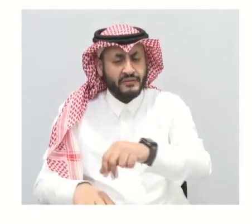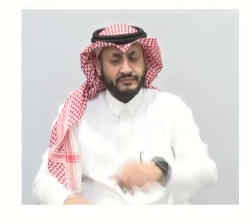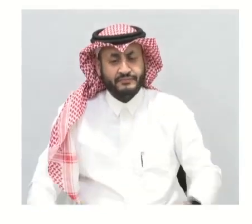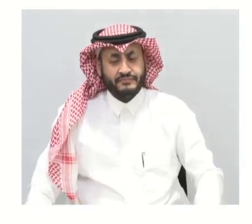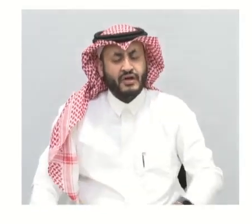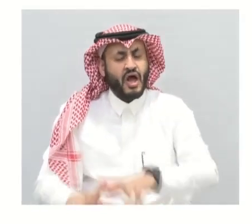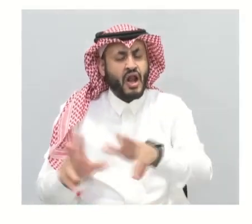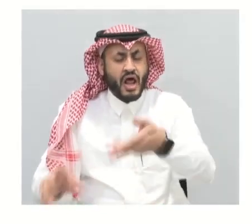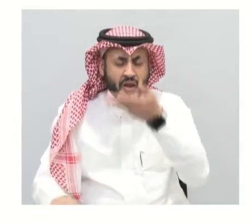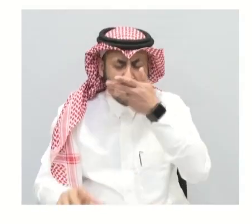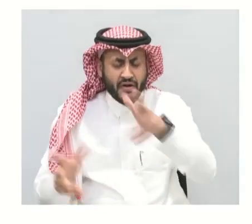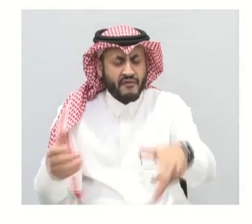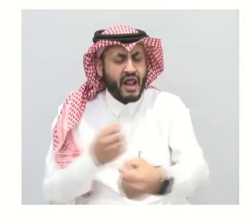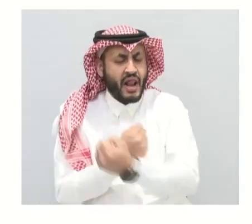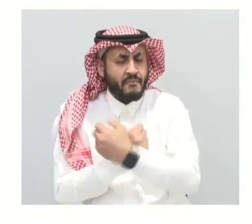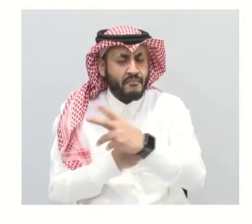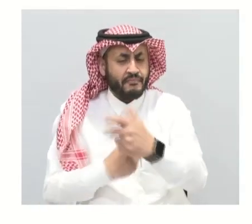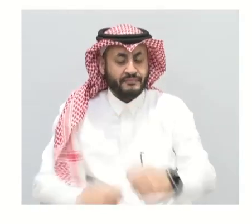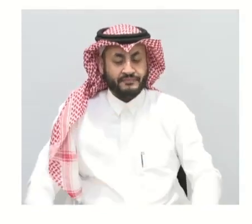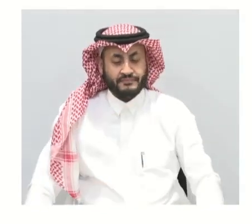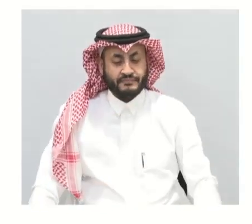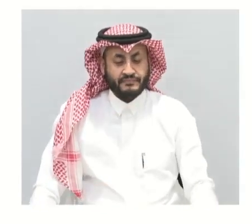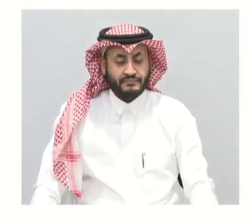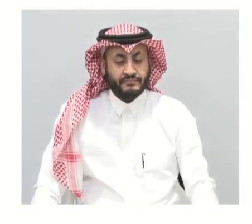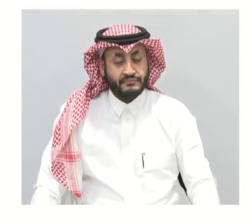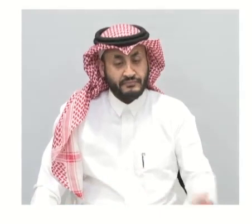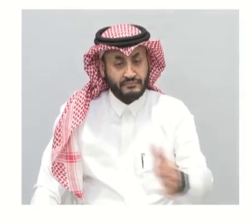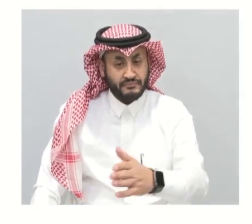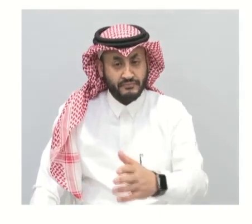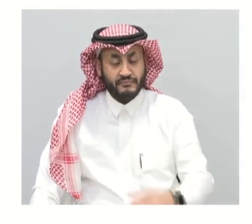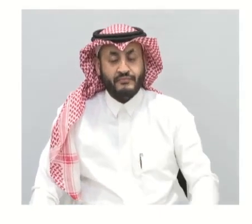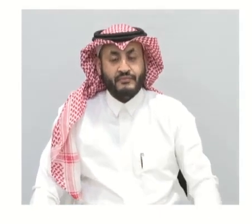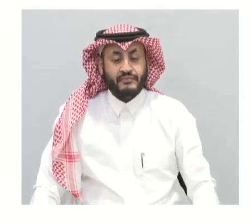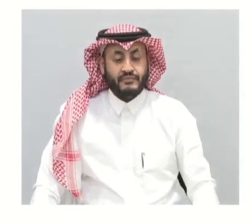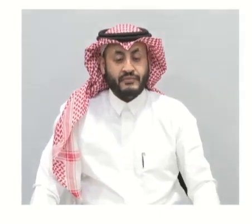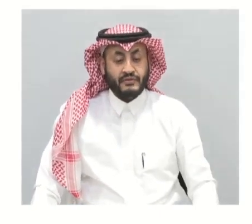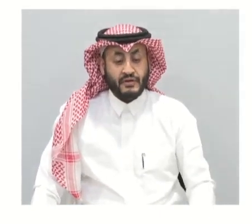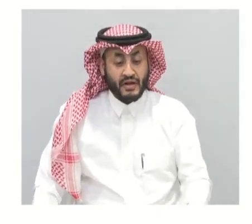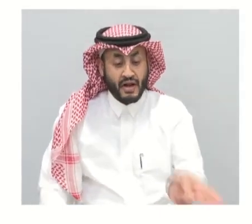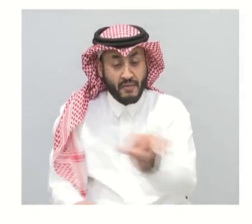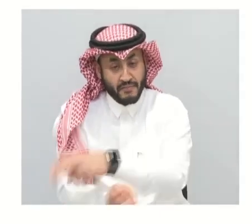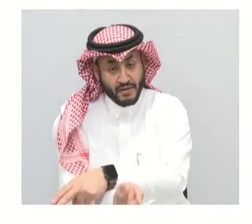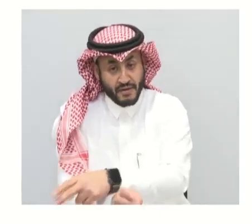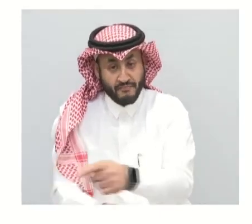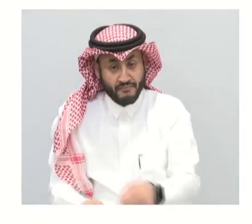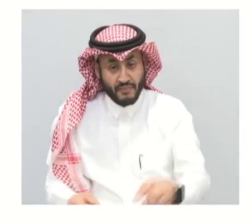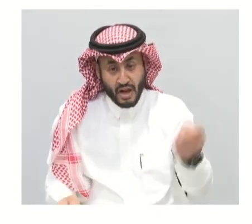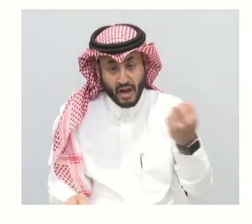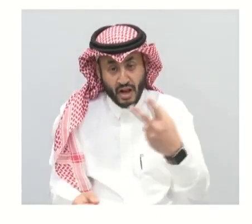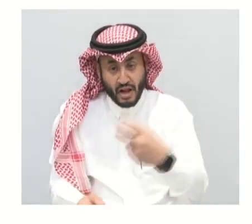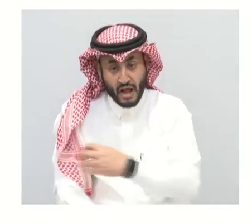كغيرها من الموارد الهامه للبيئه اضافه الى ذلك تعرفنا على الطاقه البديله